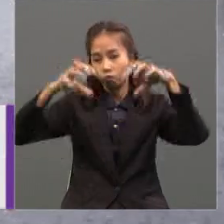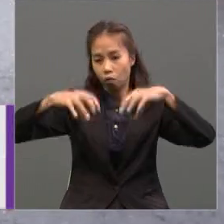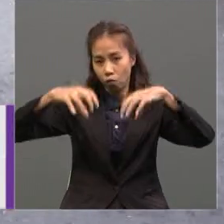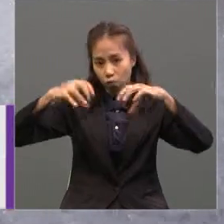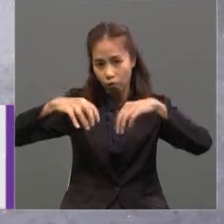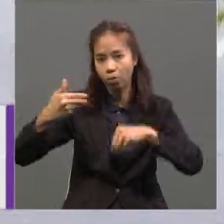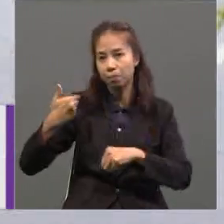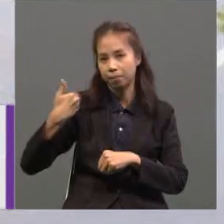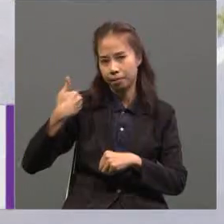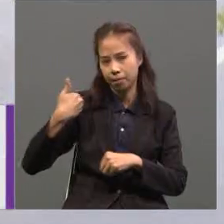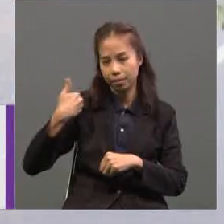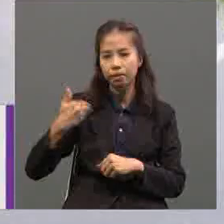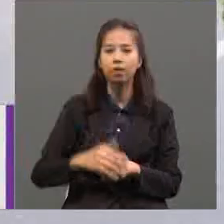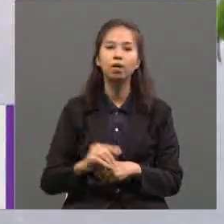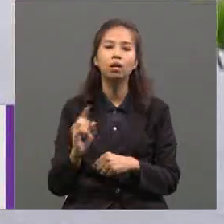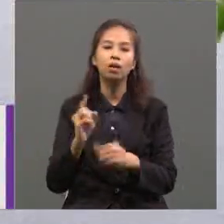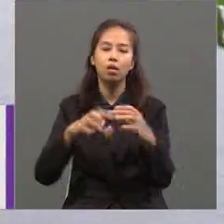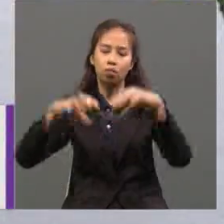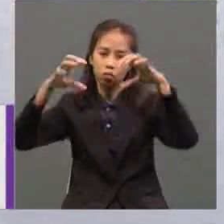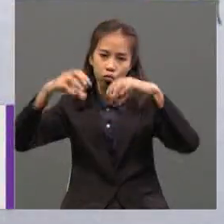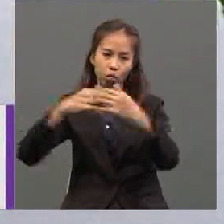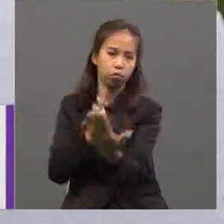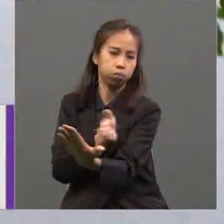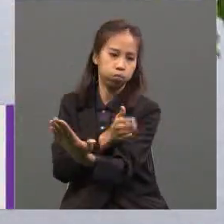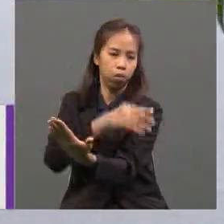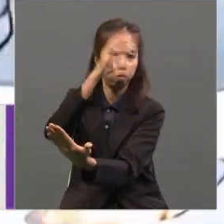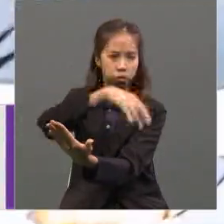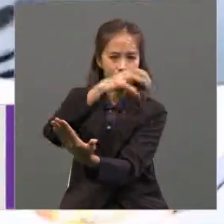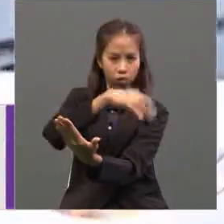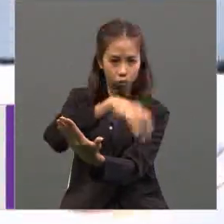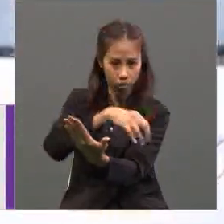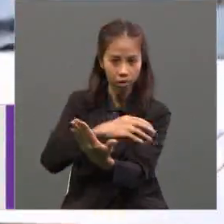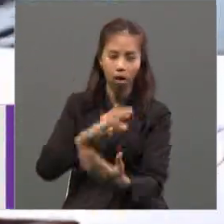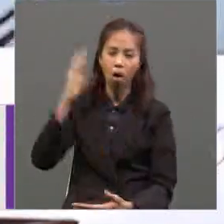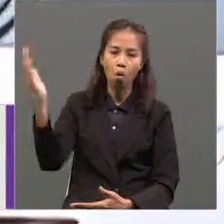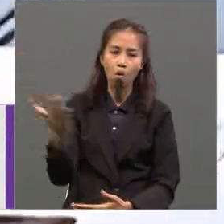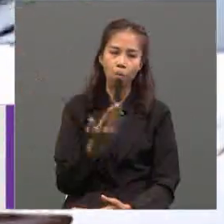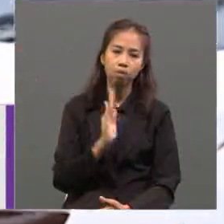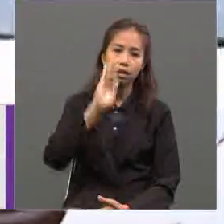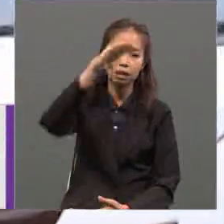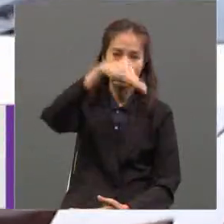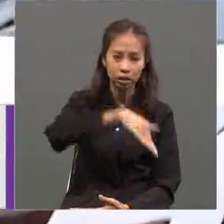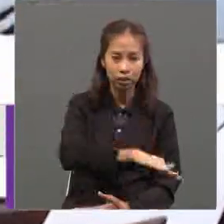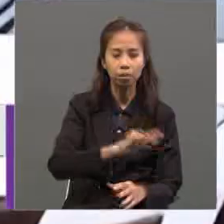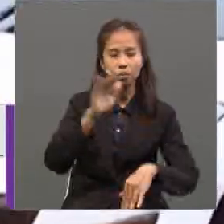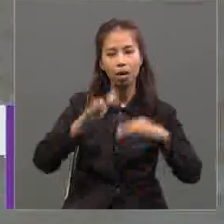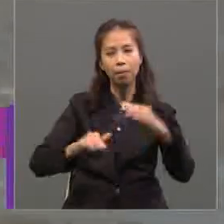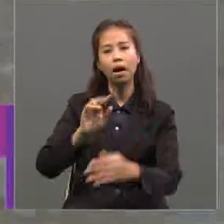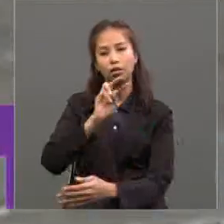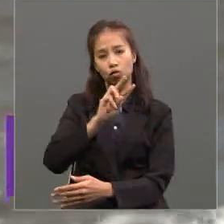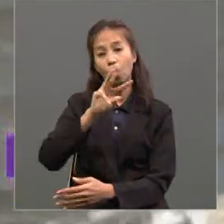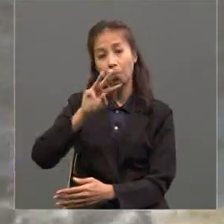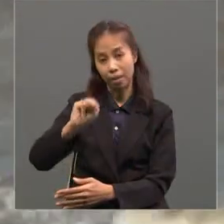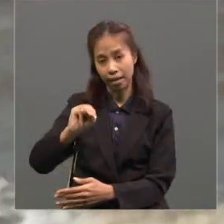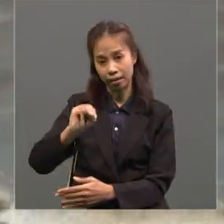และมีฝนตกหนักบางแห่งบริเวณภาคใต้ฝั่งตะวันตกส่วนคลื่นลมบริเวณทะเลอันดามันนั้นมีคลื่นสูงประมาณ 2เมตร